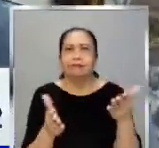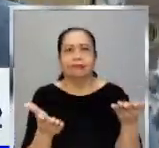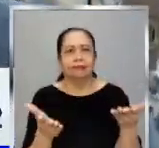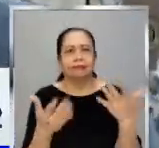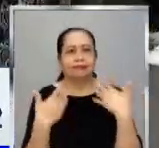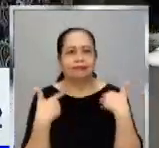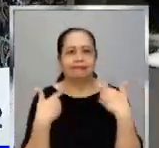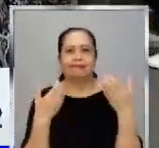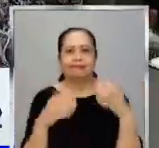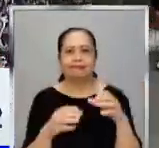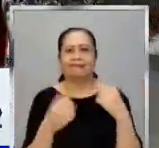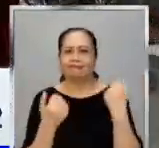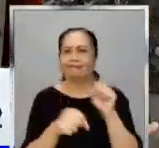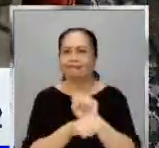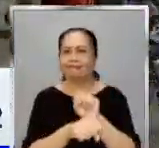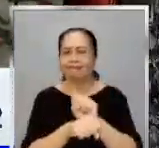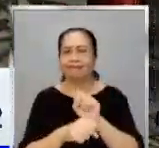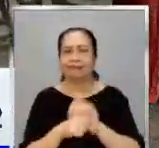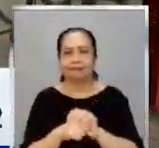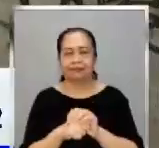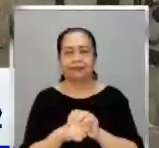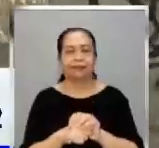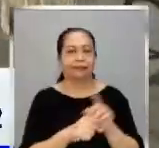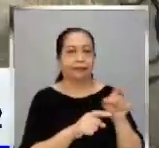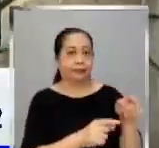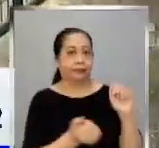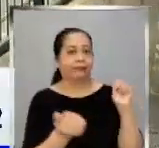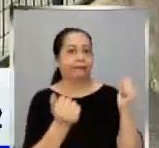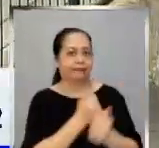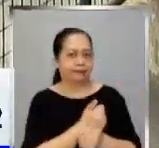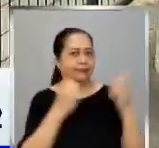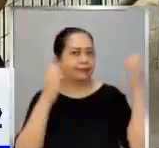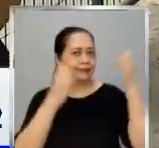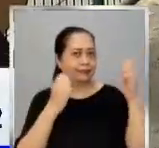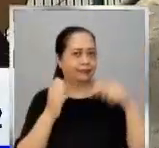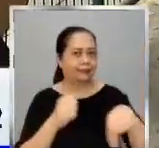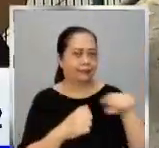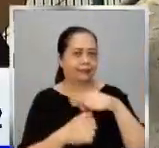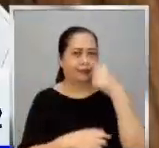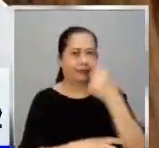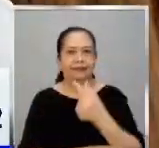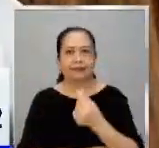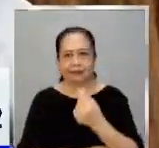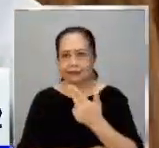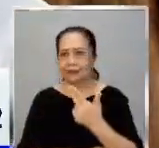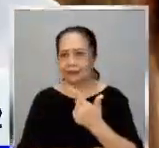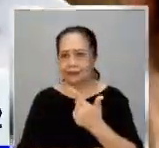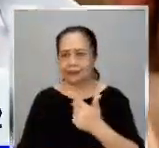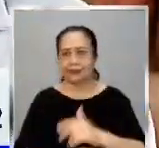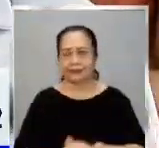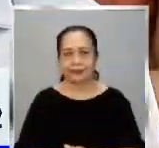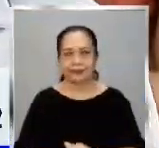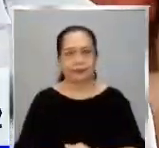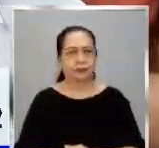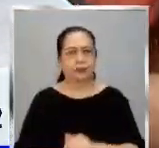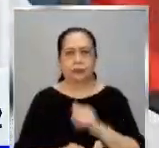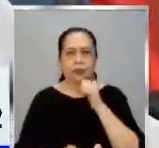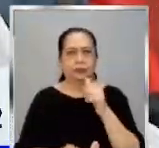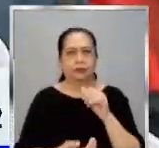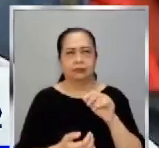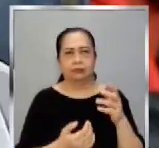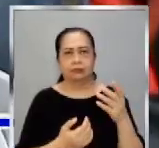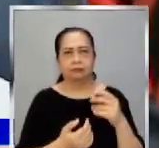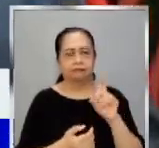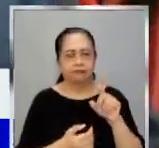ka ng stable job. Pagbabago naman ang inaasam ng ilan sa 2023. Hindi ko naging masipag, naging magtyaga.